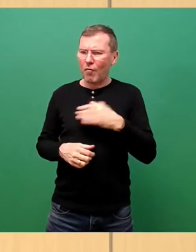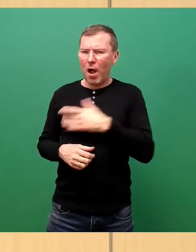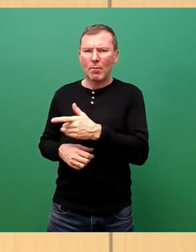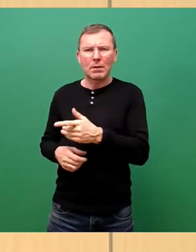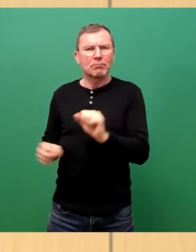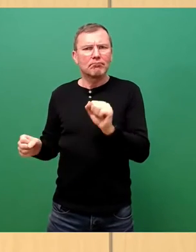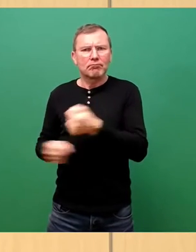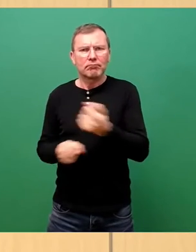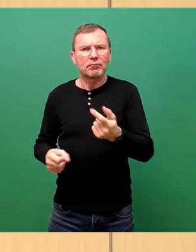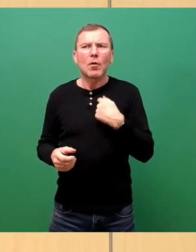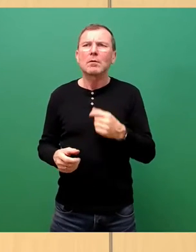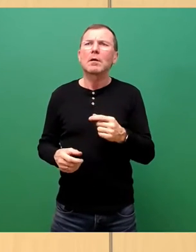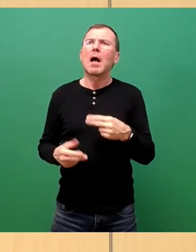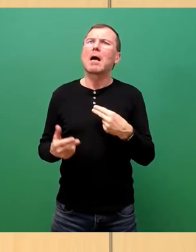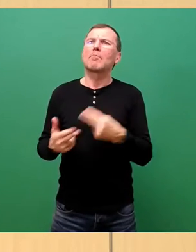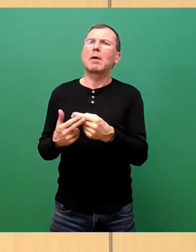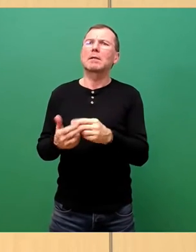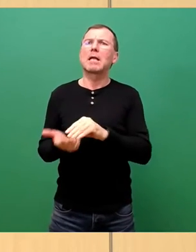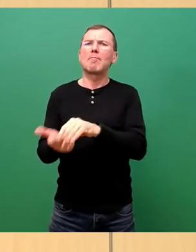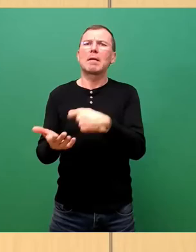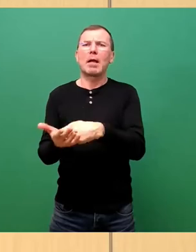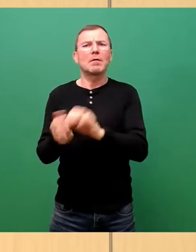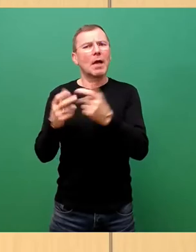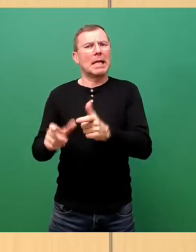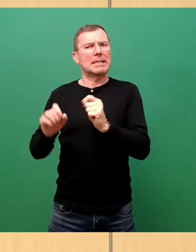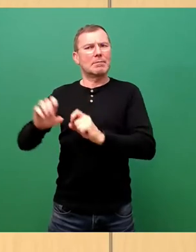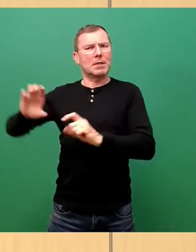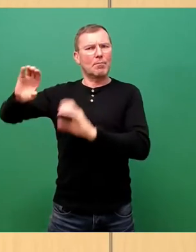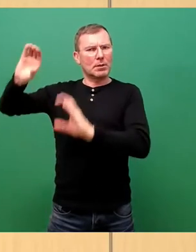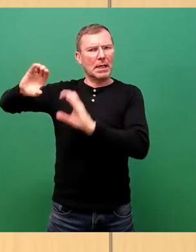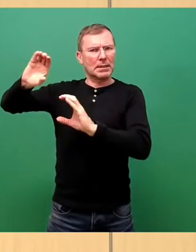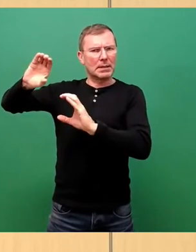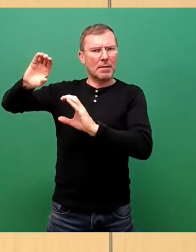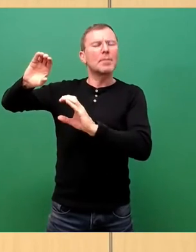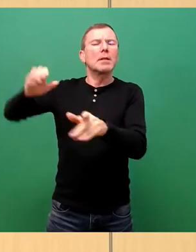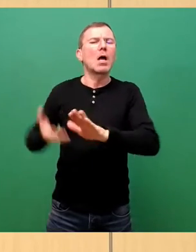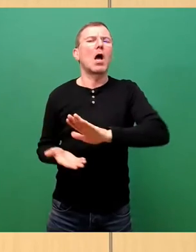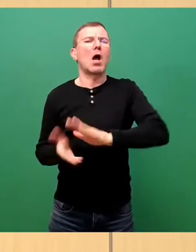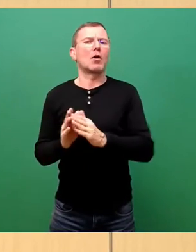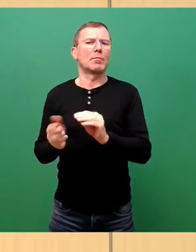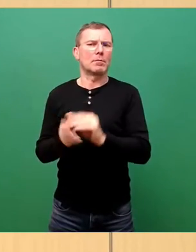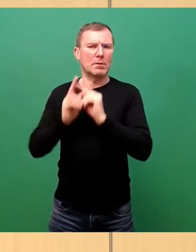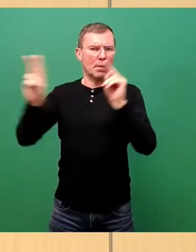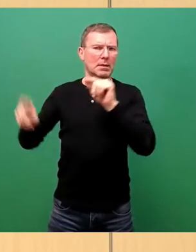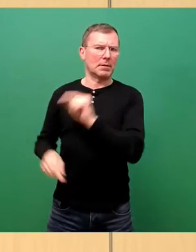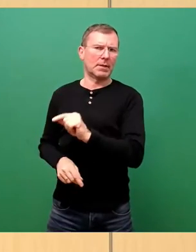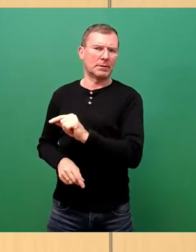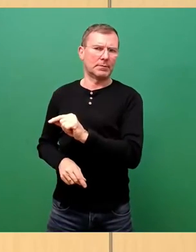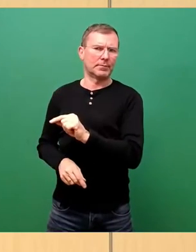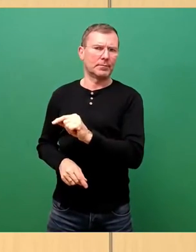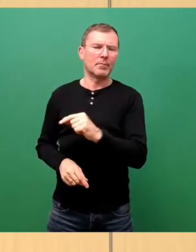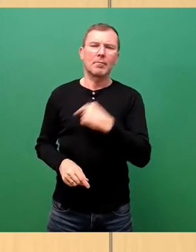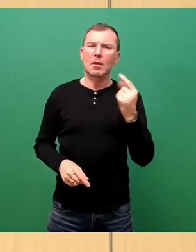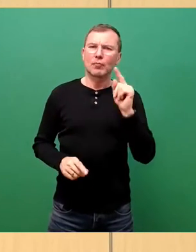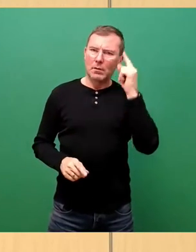vertretbare Mietpreise für die anderen 70% anzubieten, dass diese hier auch mit berücksichtigt werden. Wir müssen uns im Stadtrat bewusst werden, dass es